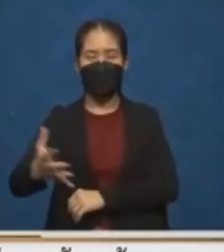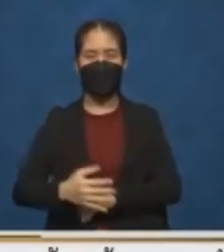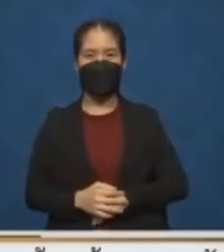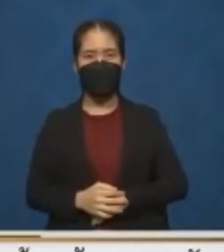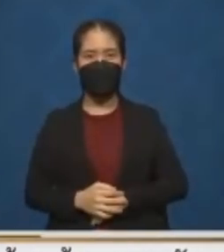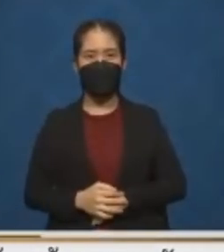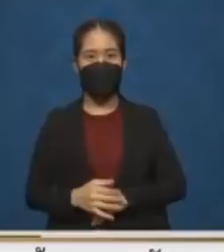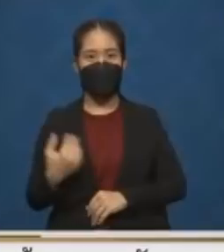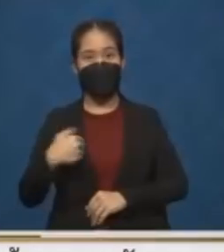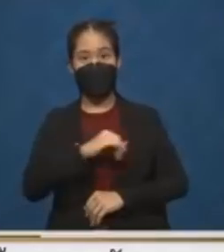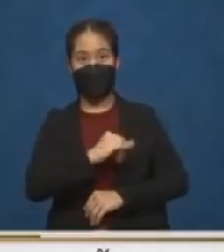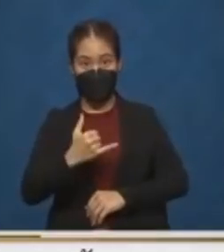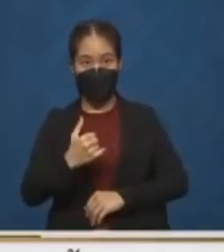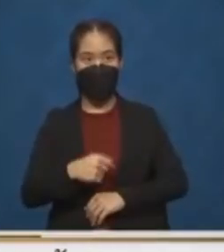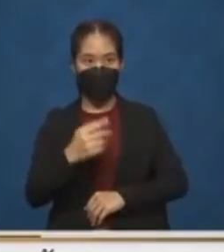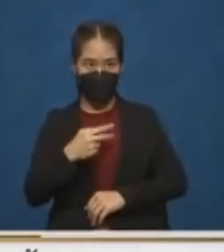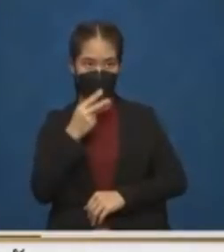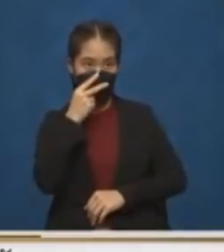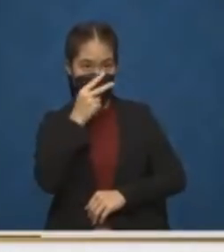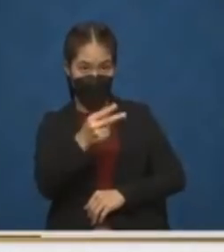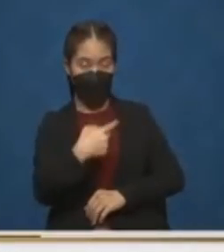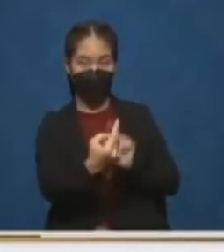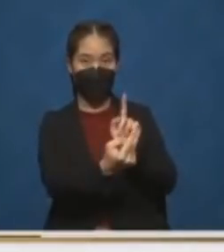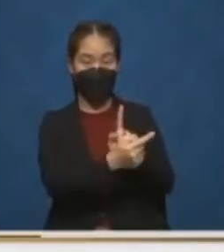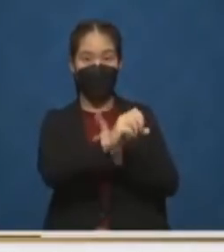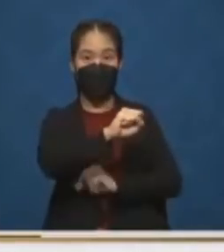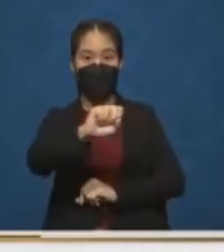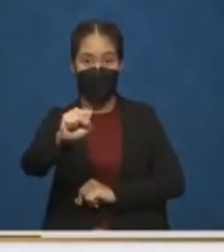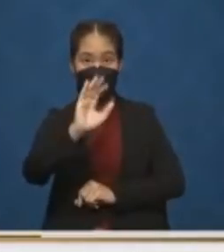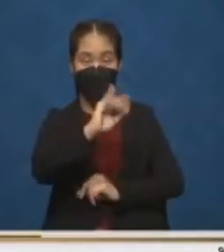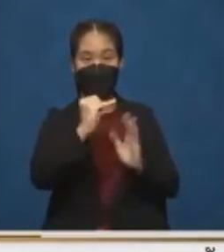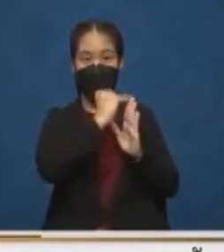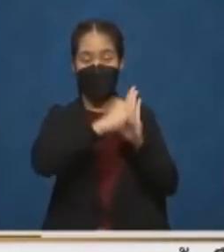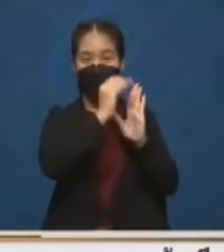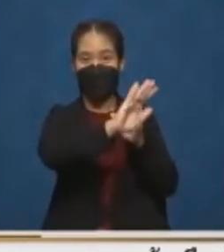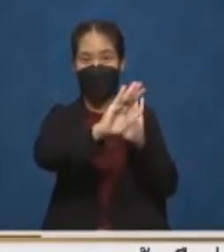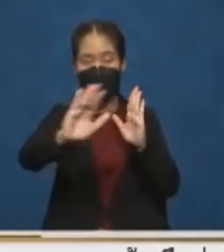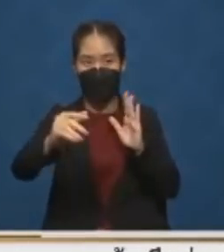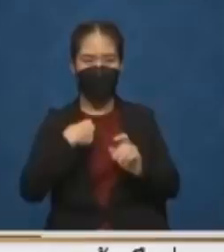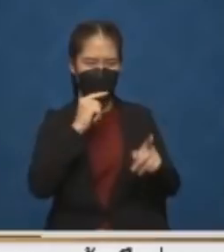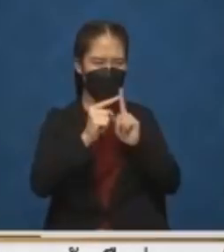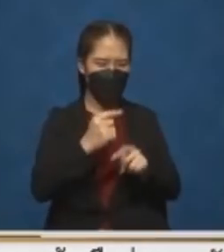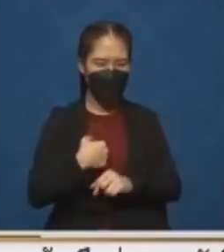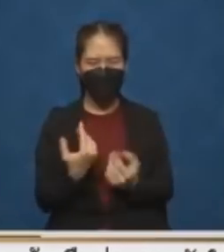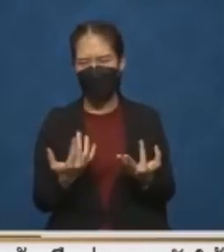ได้ไปหาสอสอทเขาเลือกเข้มาเพรเหตุว่าไม่สามารทจะพึ่งพารัฐบาได้แล้